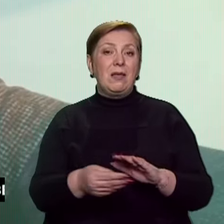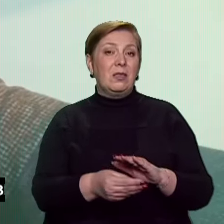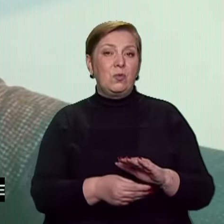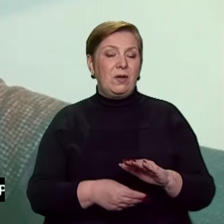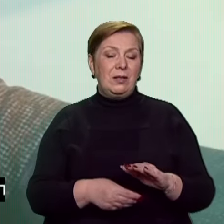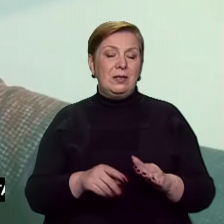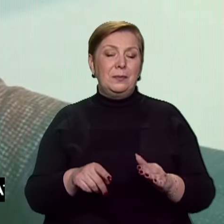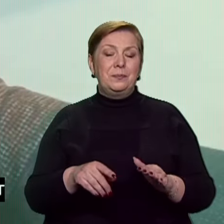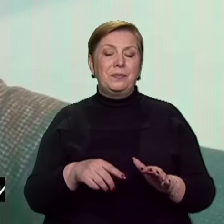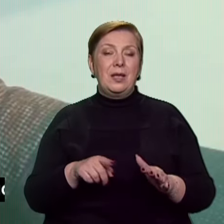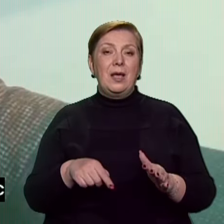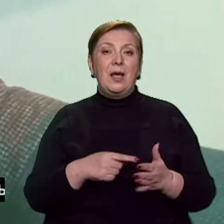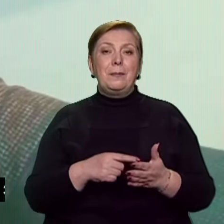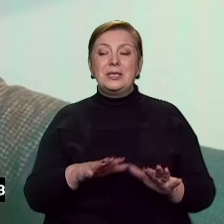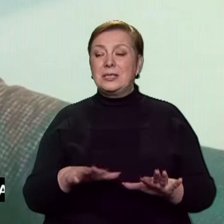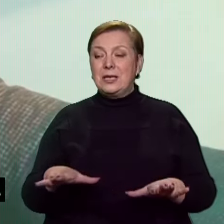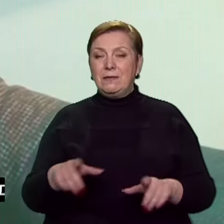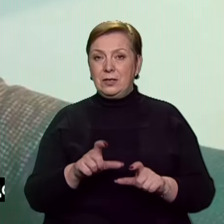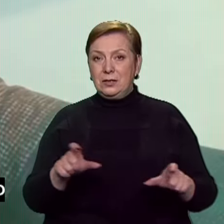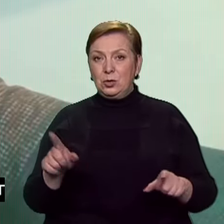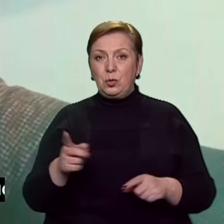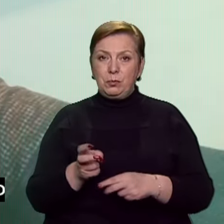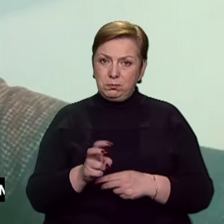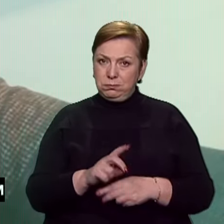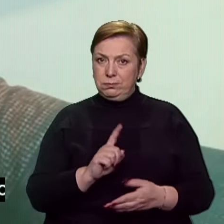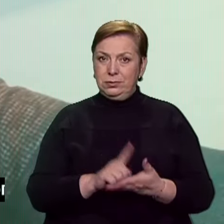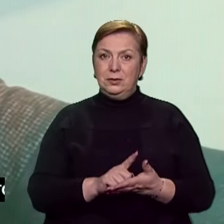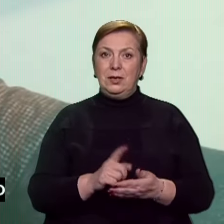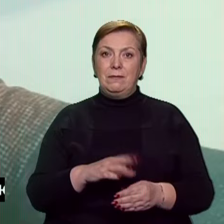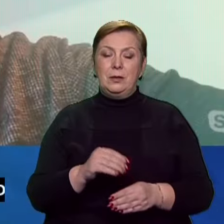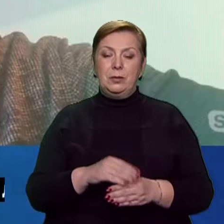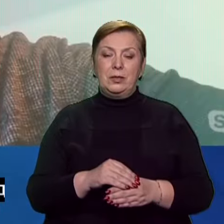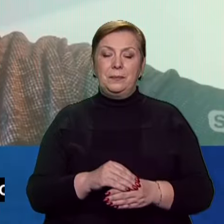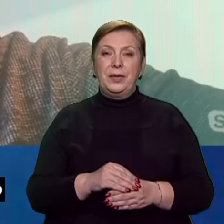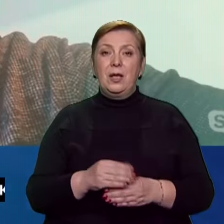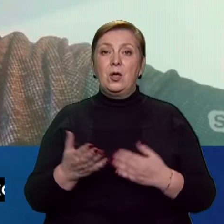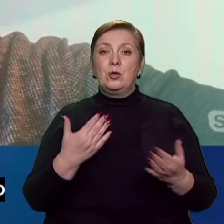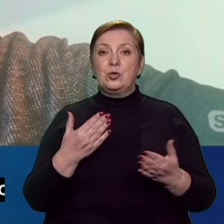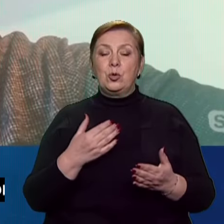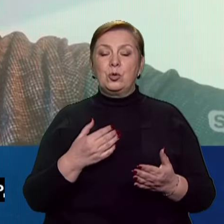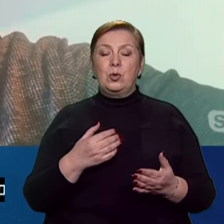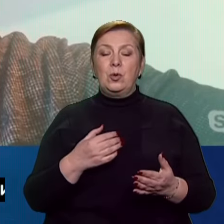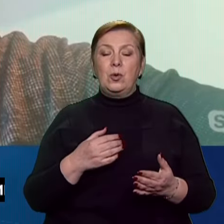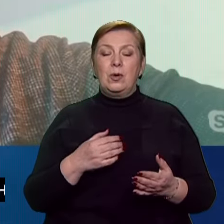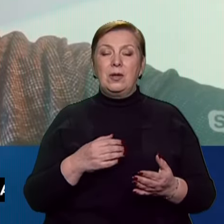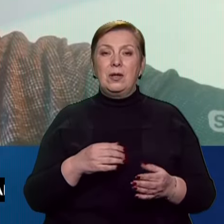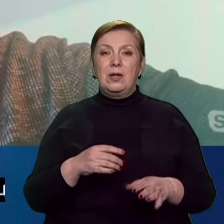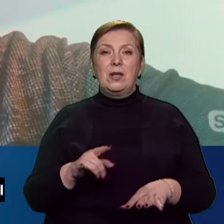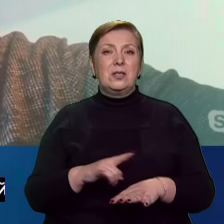місцевих, щоб вони приходили на вибори. Щодо, ну так, зловживань, скажімо, перше, це те,